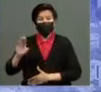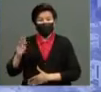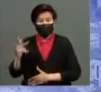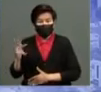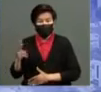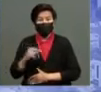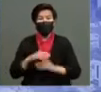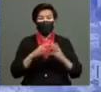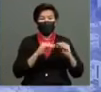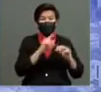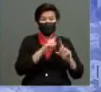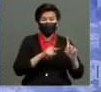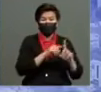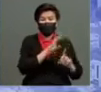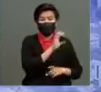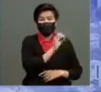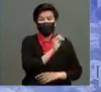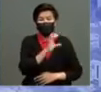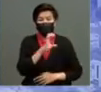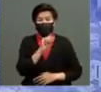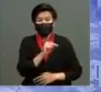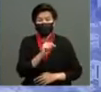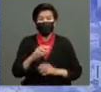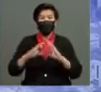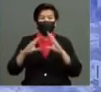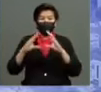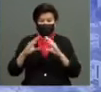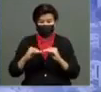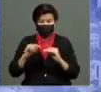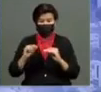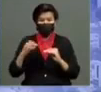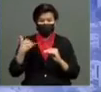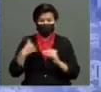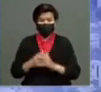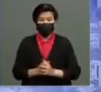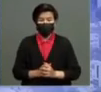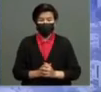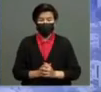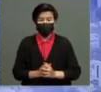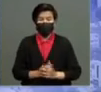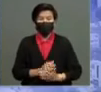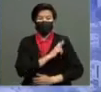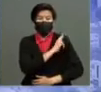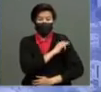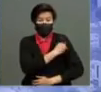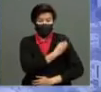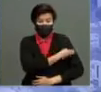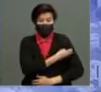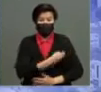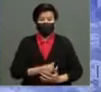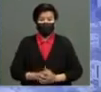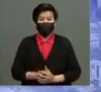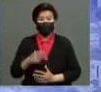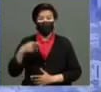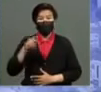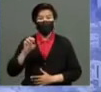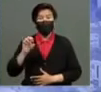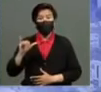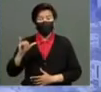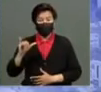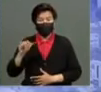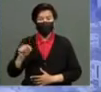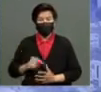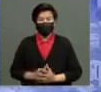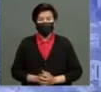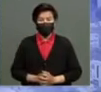EOC และยังมีที่ประชุมของท่านศาสตราจารย์เกียรติคุณนายแพทย์ปิยะสกลสัต